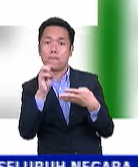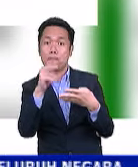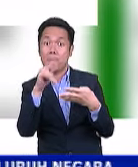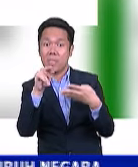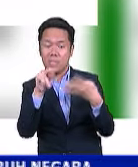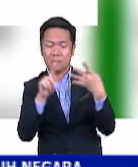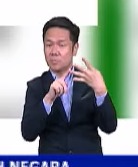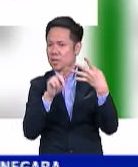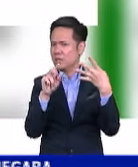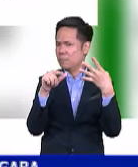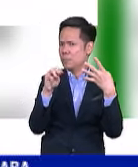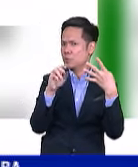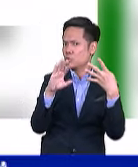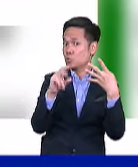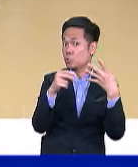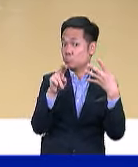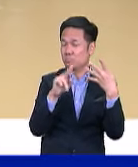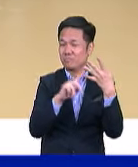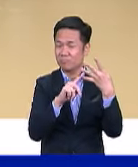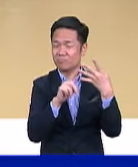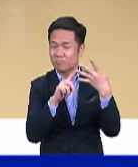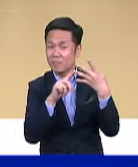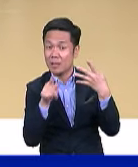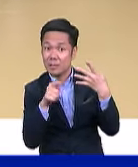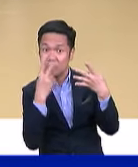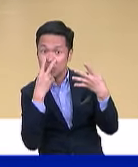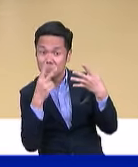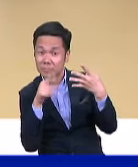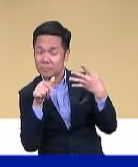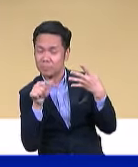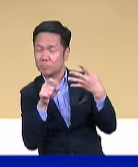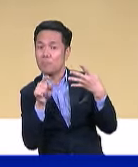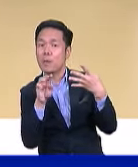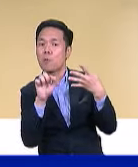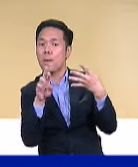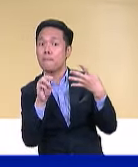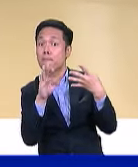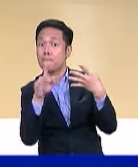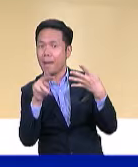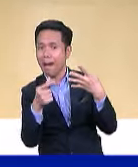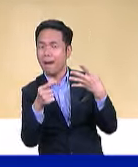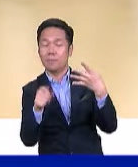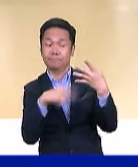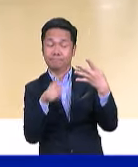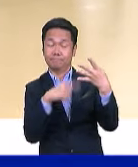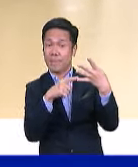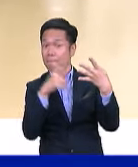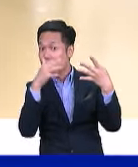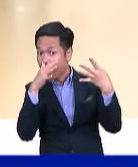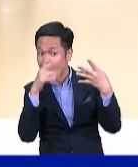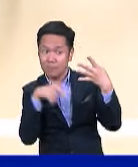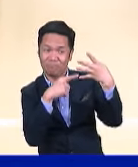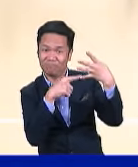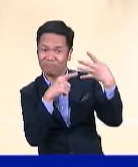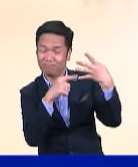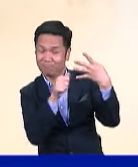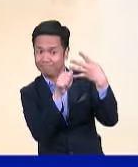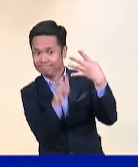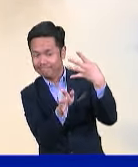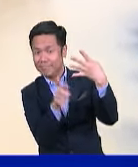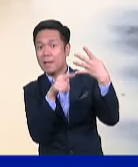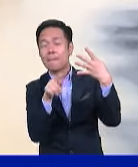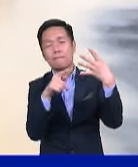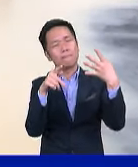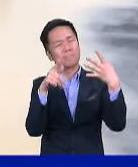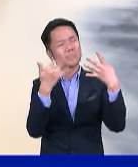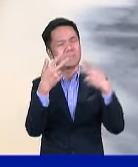Sungai gemencheh diempang sungai2 tampil dan sungai moa di kampung berembang Kuala pilah Diamlah ke pulau melibatkan Sungai lah ke di